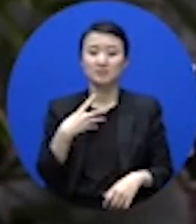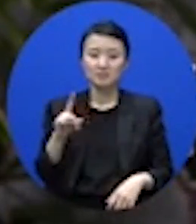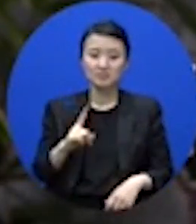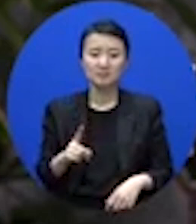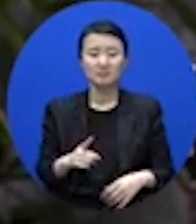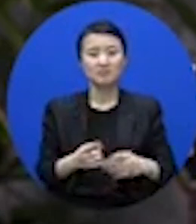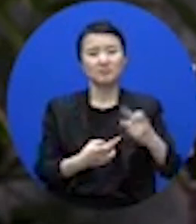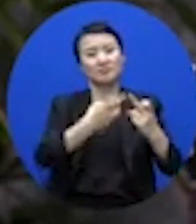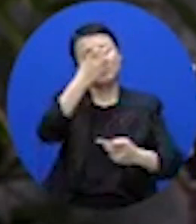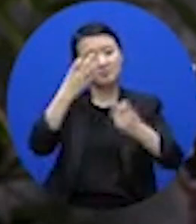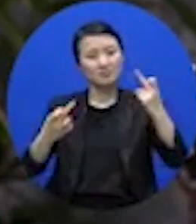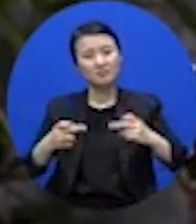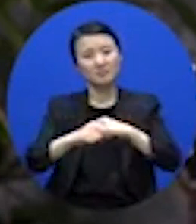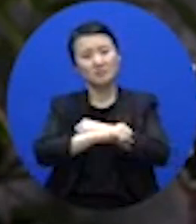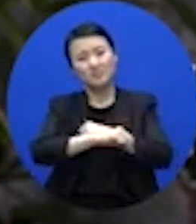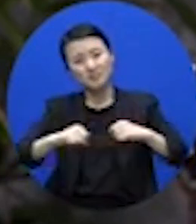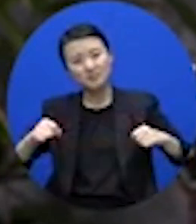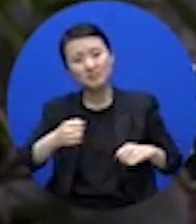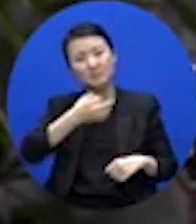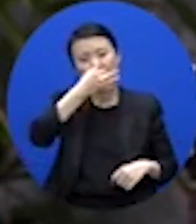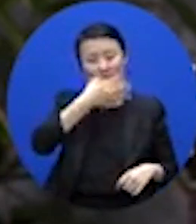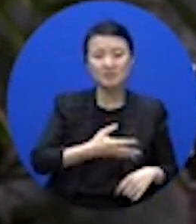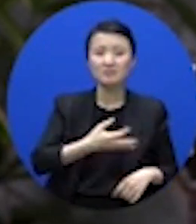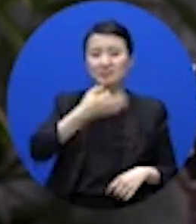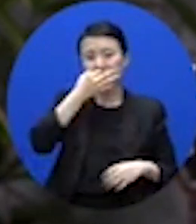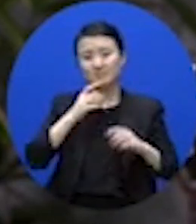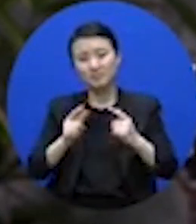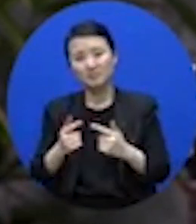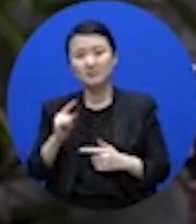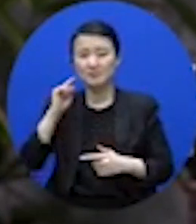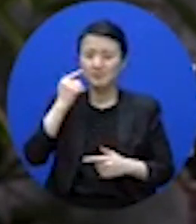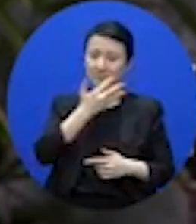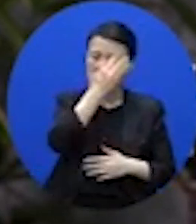큰 산, 높은 산, 넓은 산, 힘든 산, 힘들지 않고